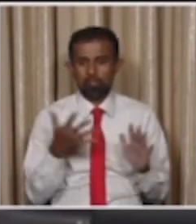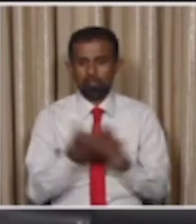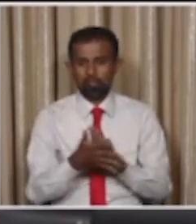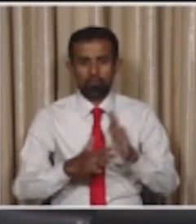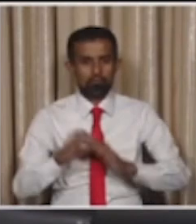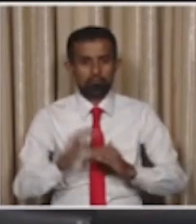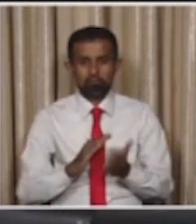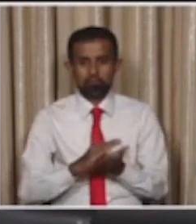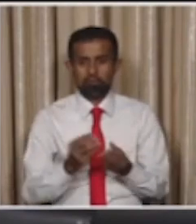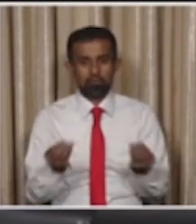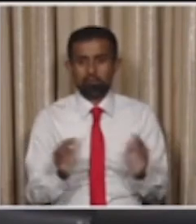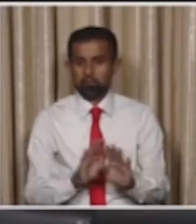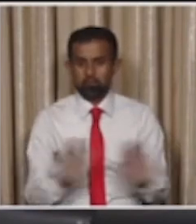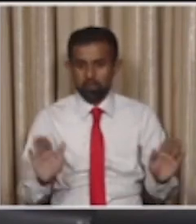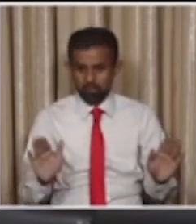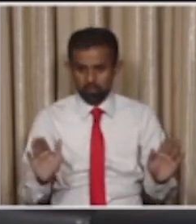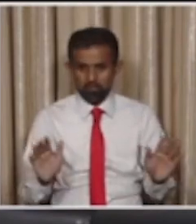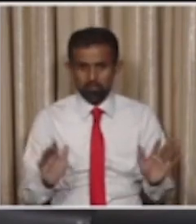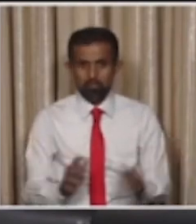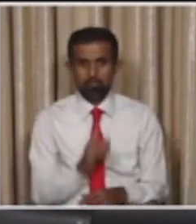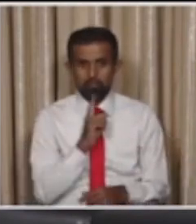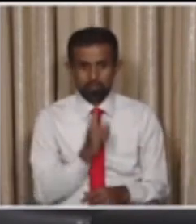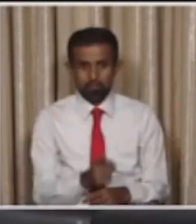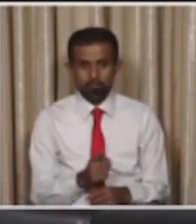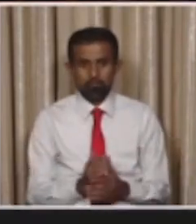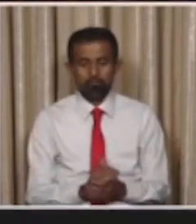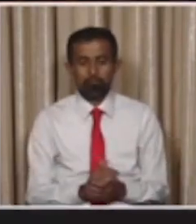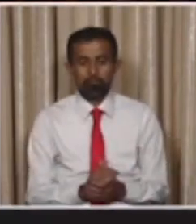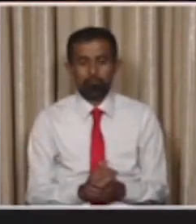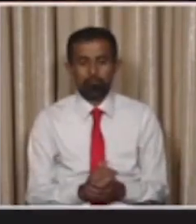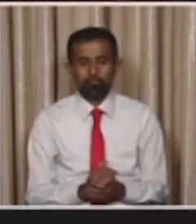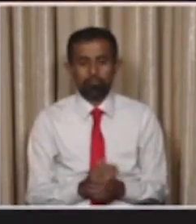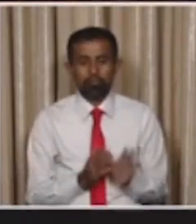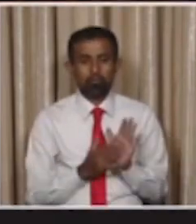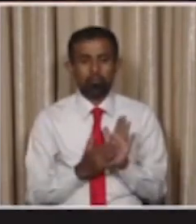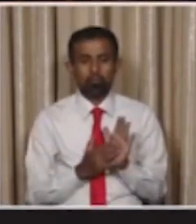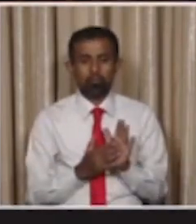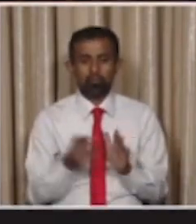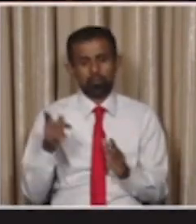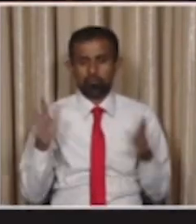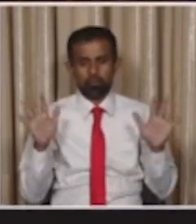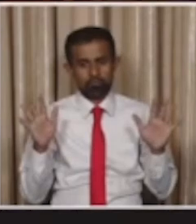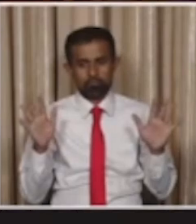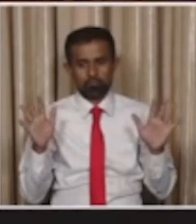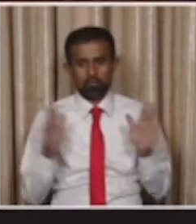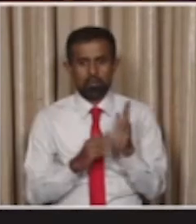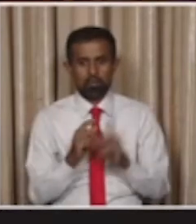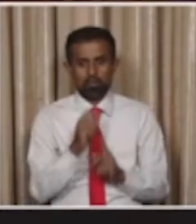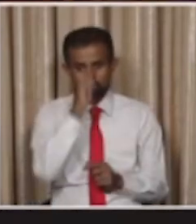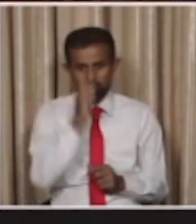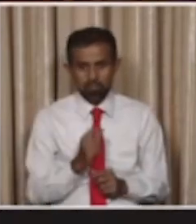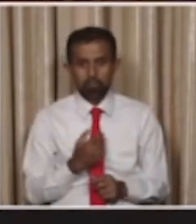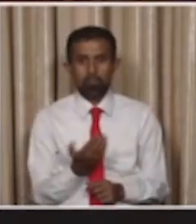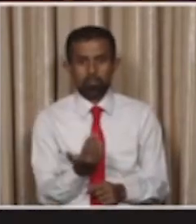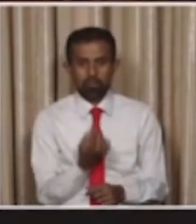ඉඩ තියන්නත් බෑ. ඒකත් කරුණාවෙන් සලකන්න කියලා තමයි මම ඉල්ලන්නේ. ඔව් ඔව් මරිකර්මන්තුමා, ඔතනින් ඉවරයි. අපි ඇමතිතුමා අපි ඉල්ලුවේ